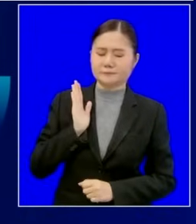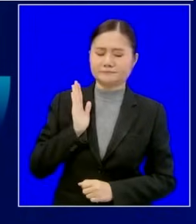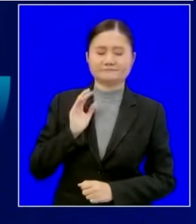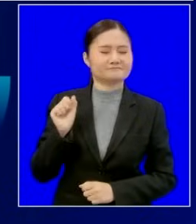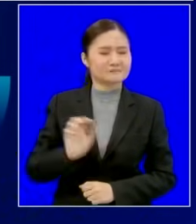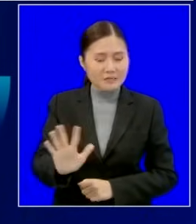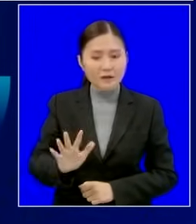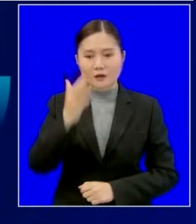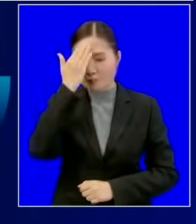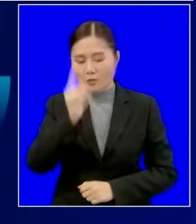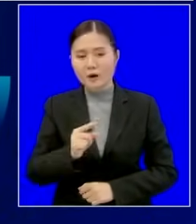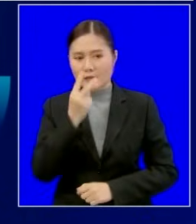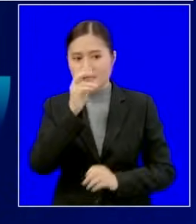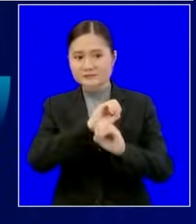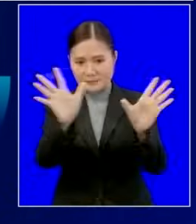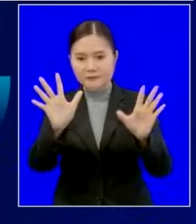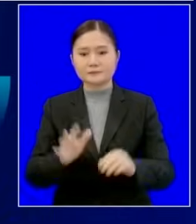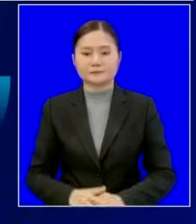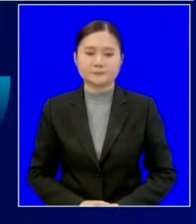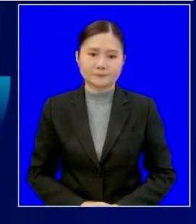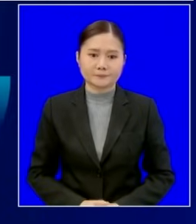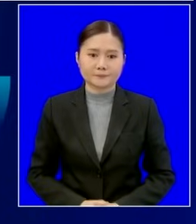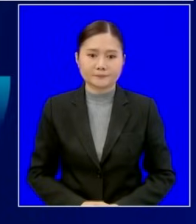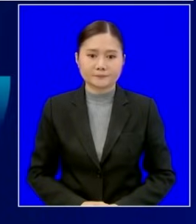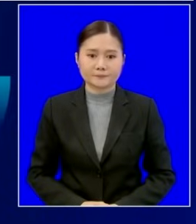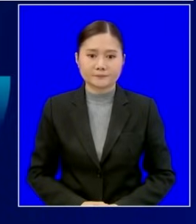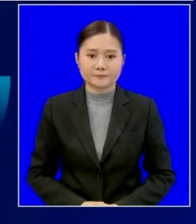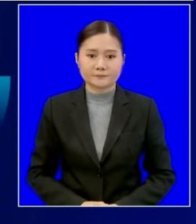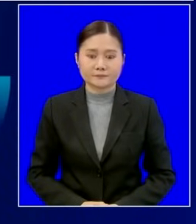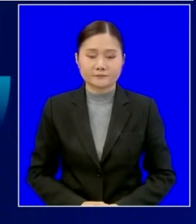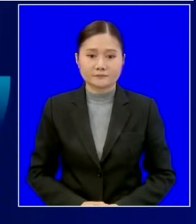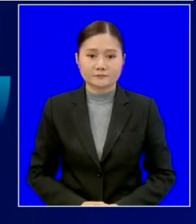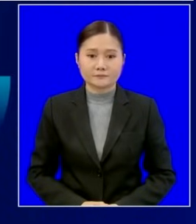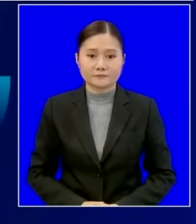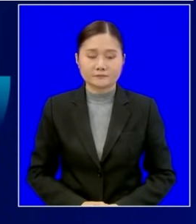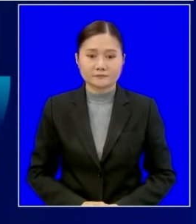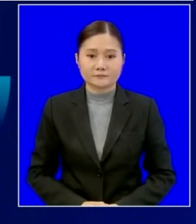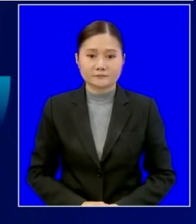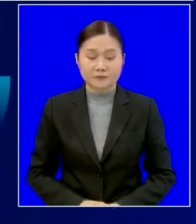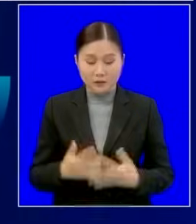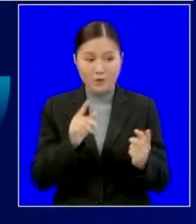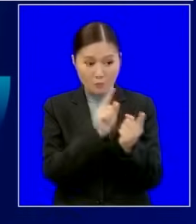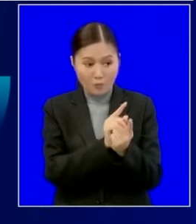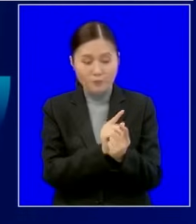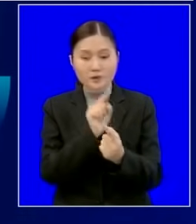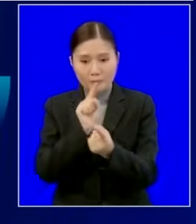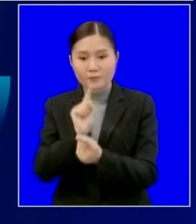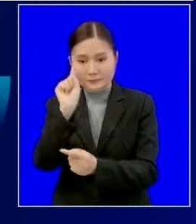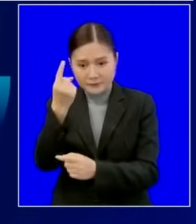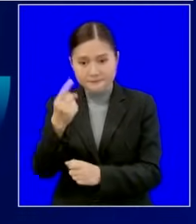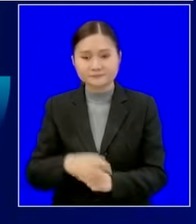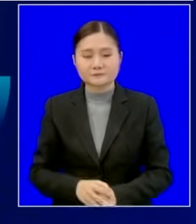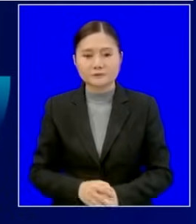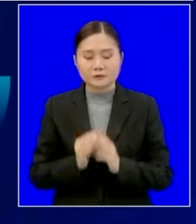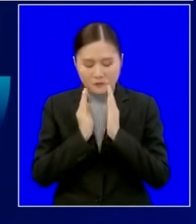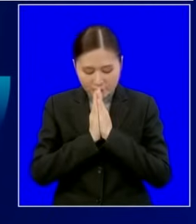เพราะว่ามันเห็นชัดเกินไปค่ะก็วันหลังจากที่เจอแล้วก็มาหาท่านอีกรอบหนึ่งก็ได้ส